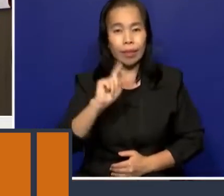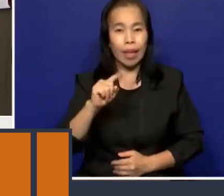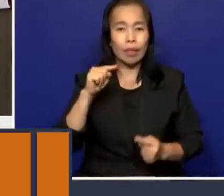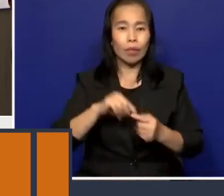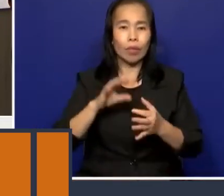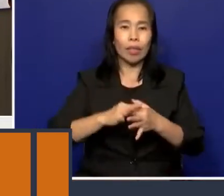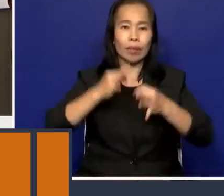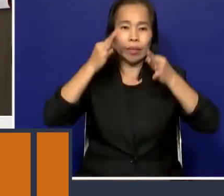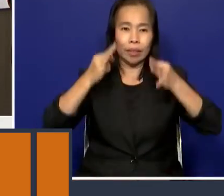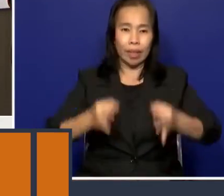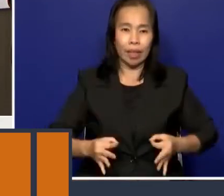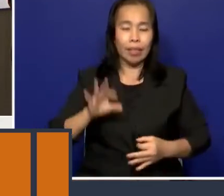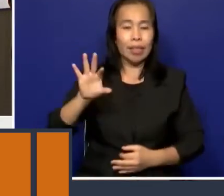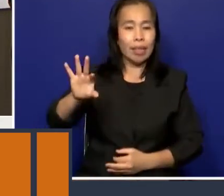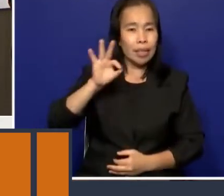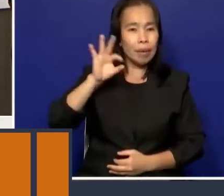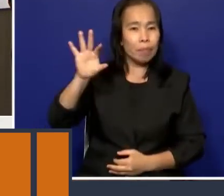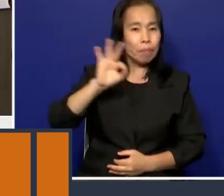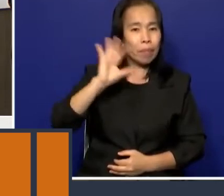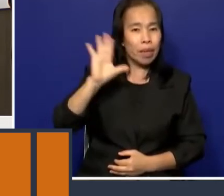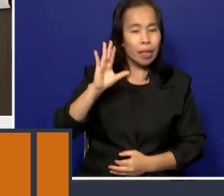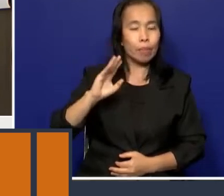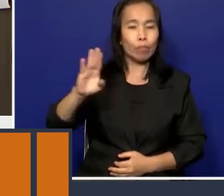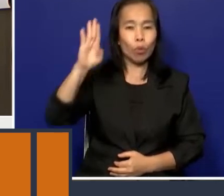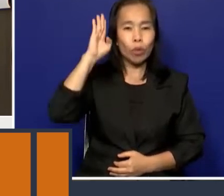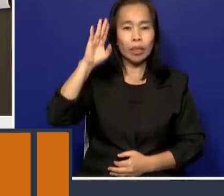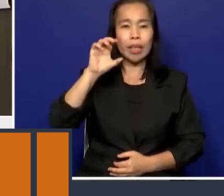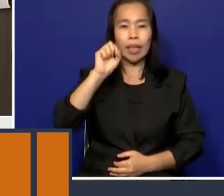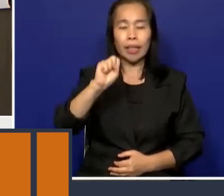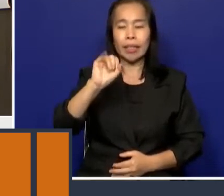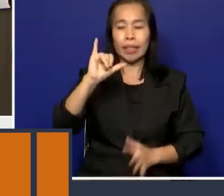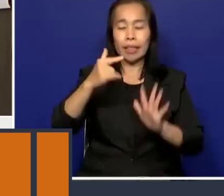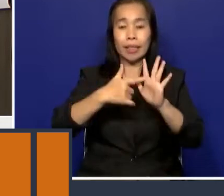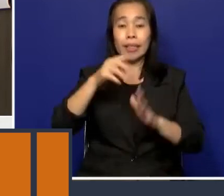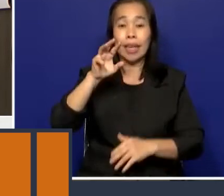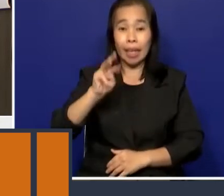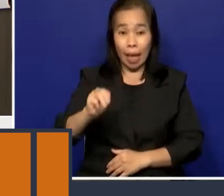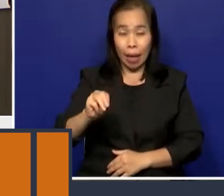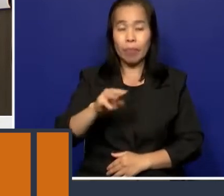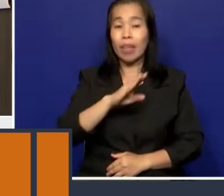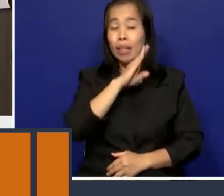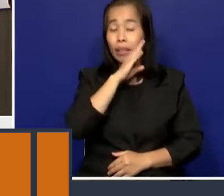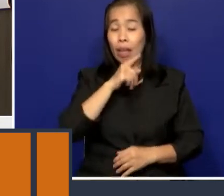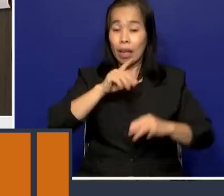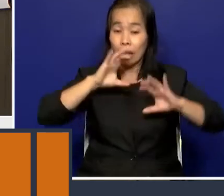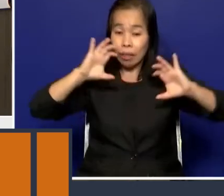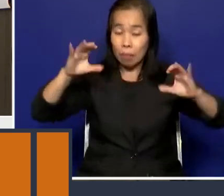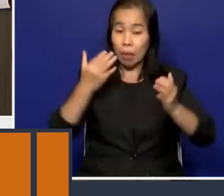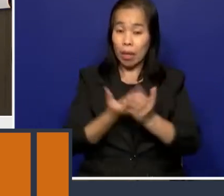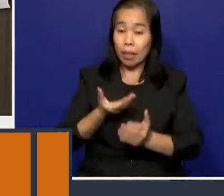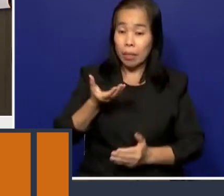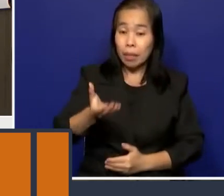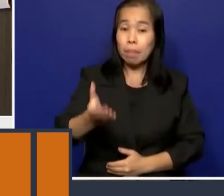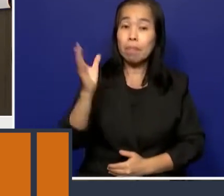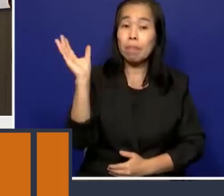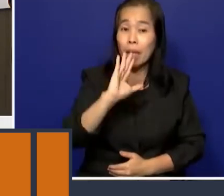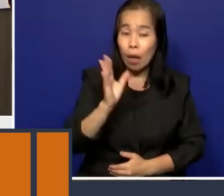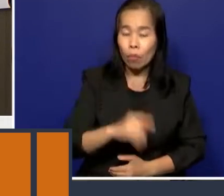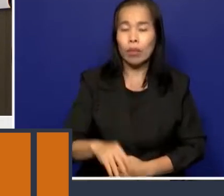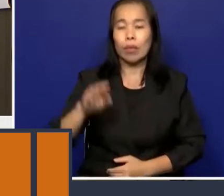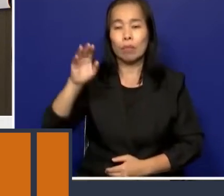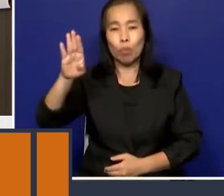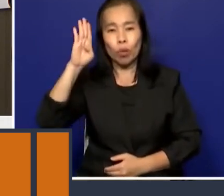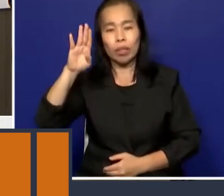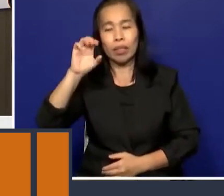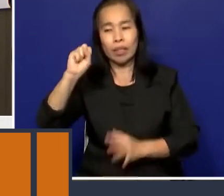ารตดสนใจเลือกสยาม vario science ของ AstraZenecaถารัฐบาลไม่สนัสุ Nginc ประมีก็เปไปได้ที่ AstraZenecaอาจ